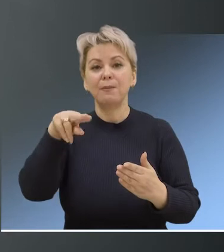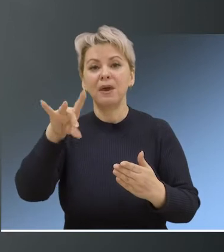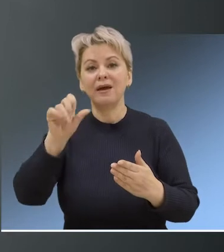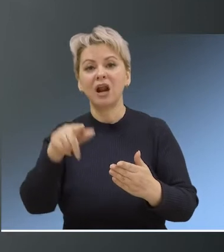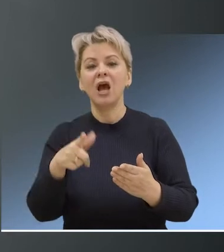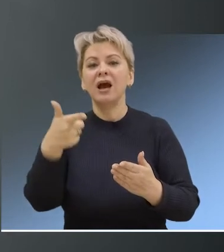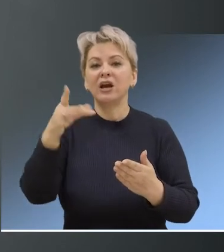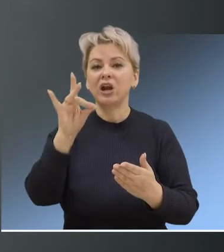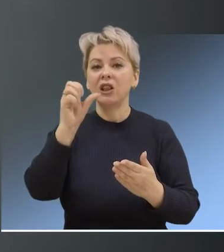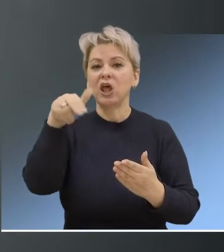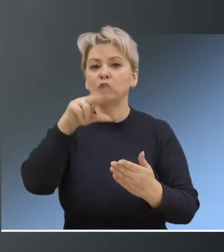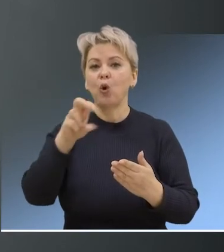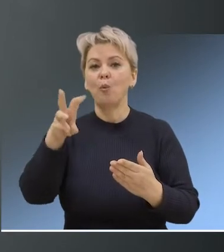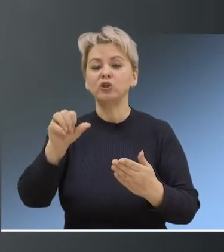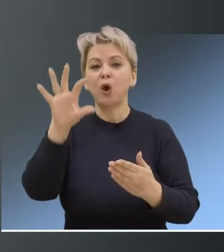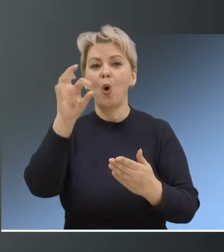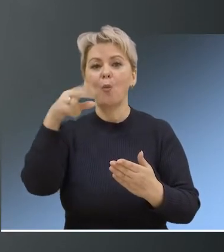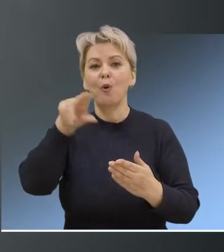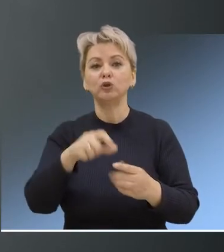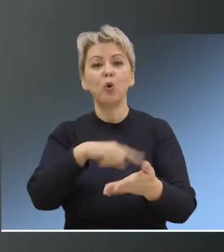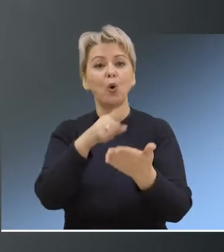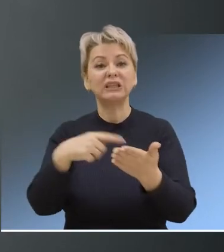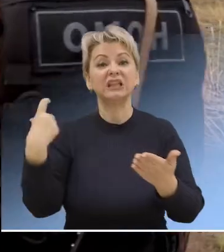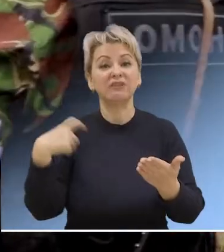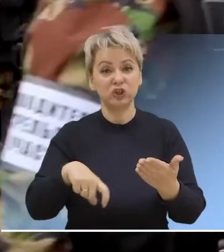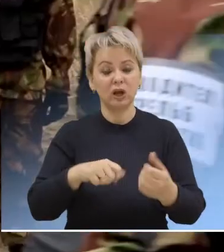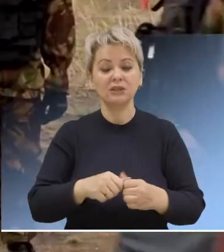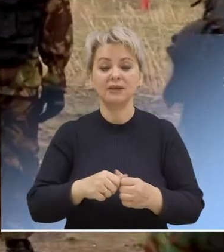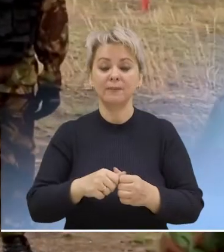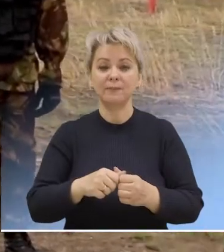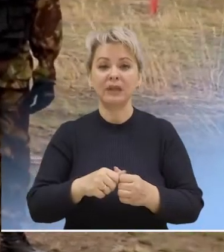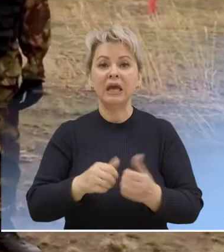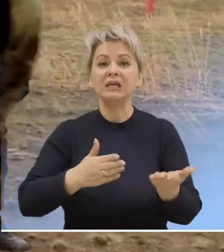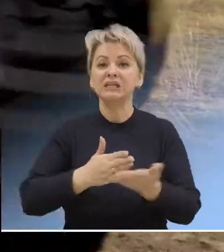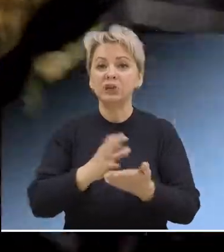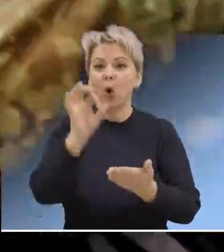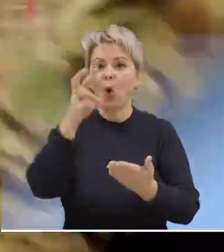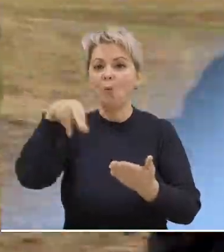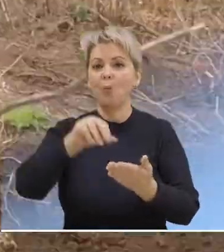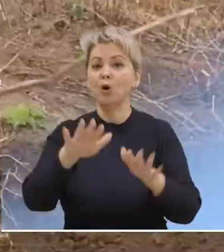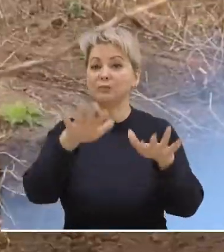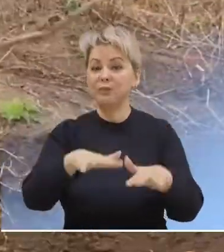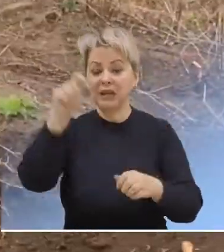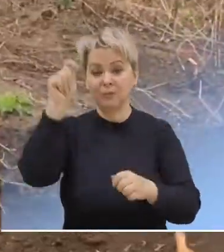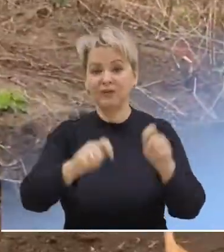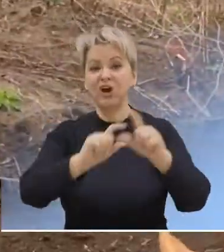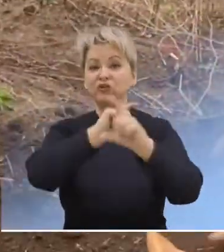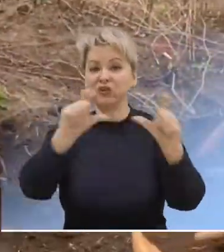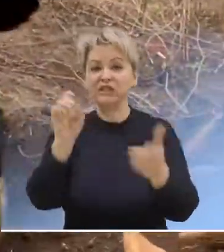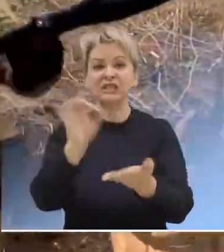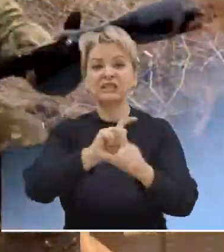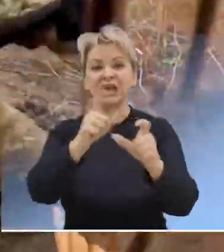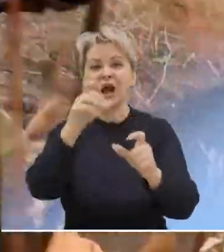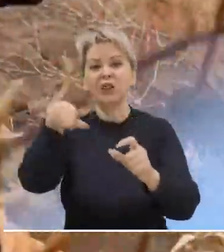и гранатометчики ОМОН города Новочеркасск. Сотрудники ОМОН прибывают в ведомственный учебный